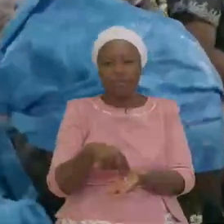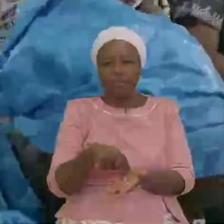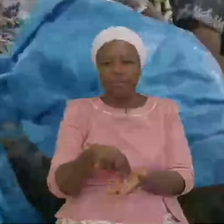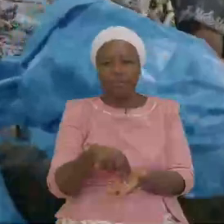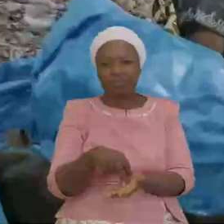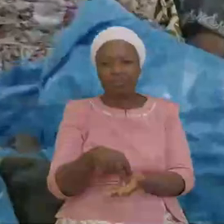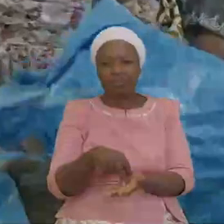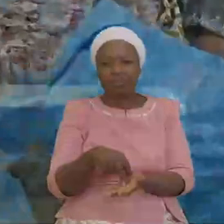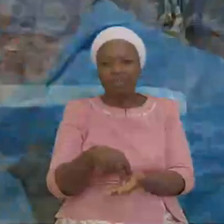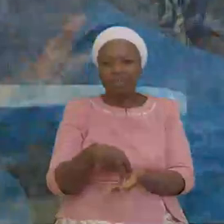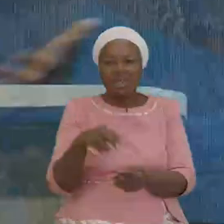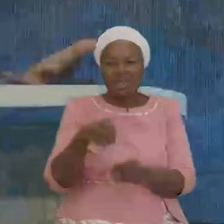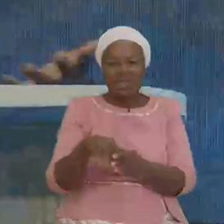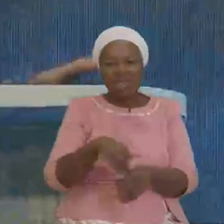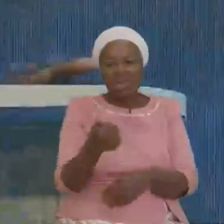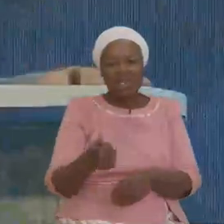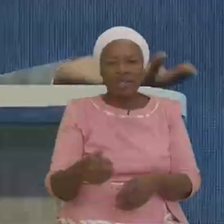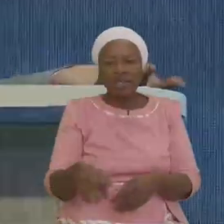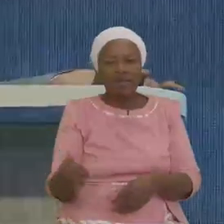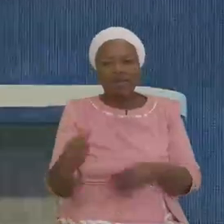Devant moi, lève-toi.